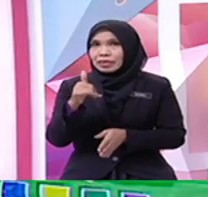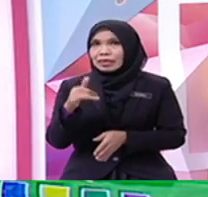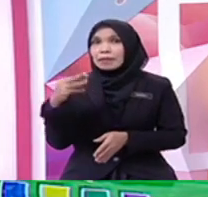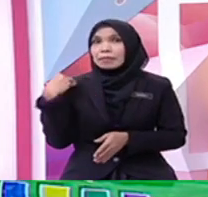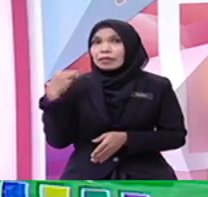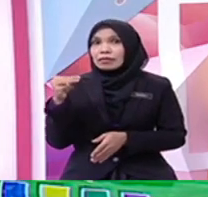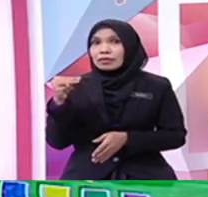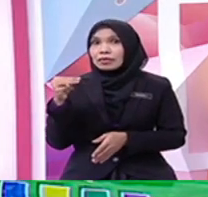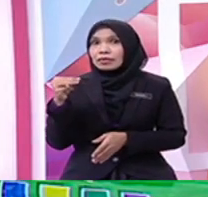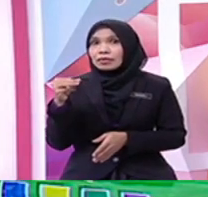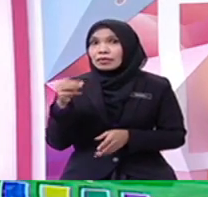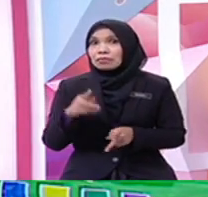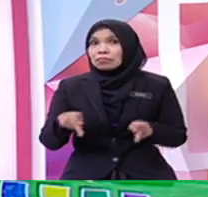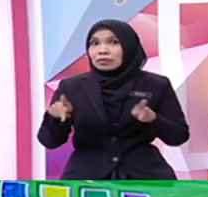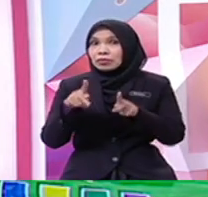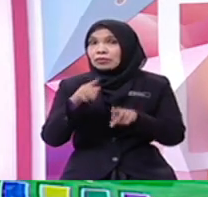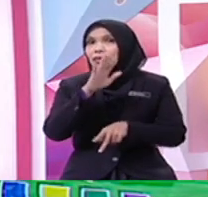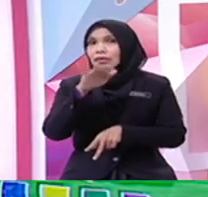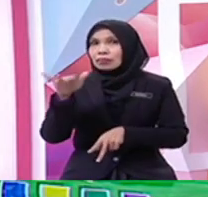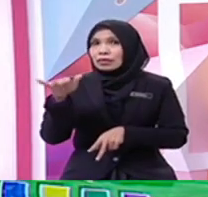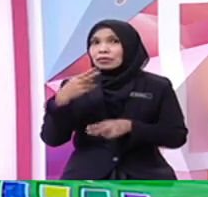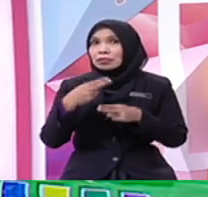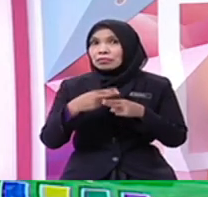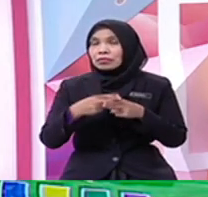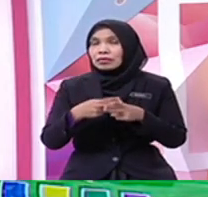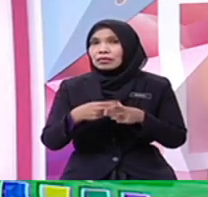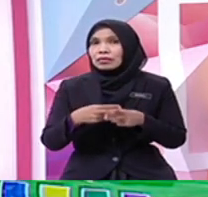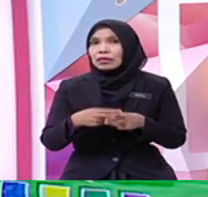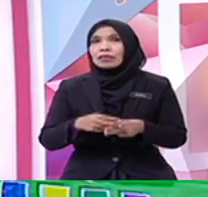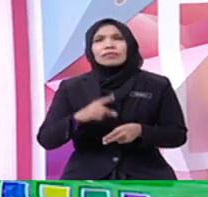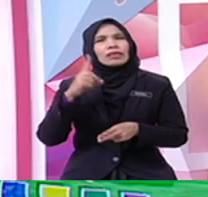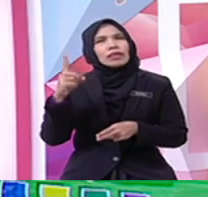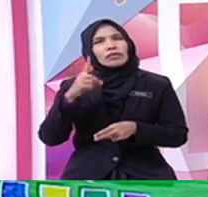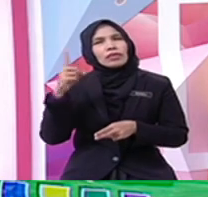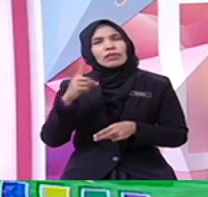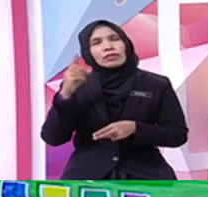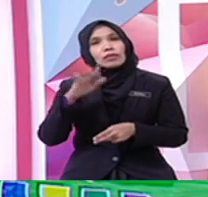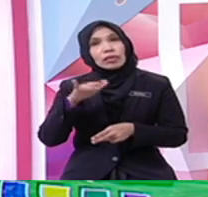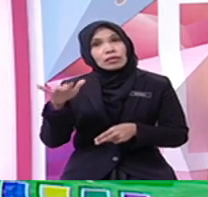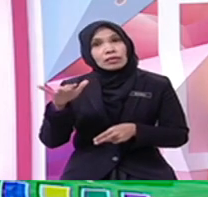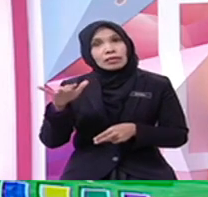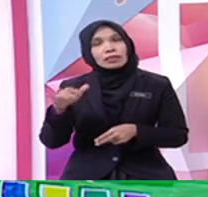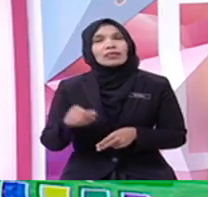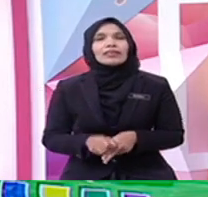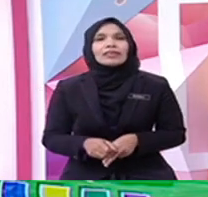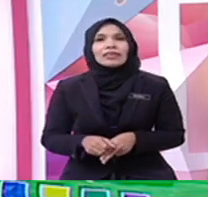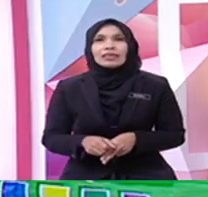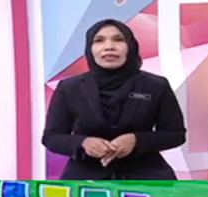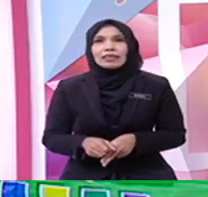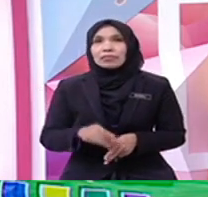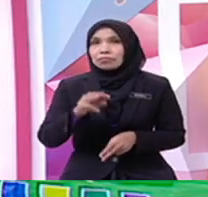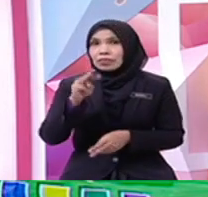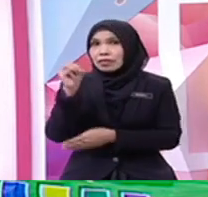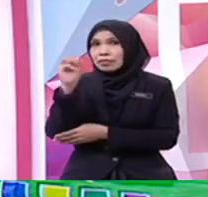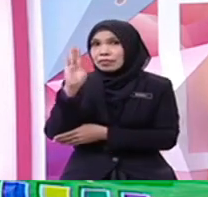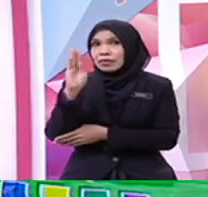Ejen amodp lama-lama dipilih praktis maka dia pun boleh ingat nama media aromanya ejaan